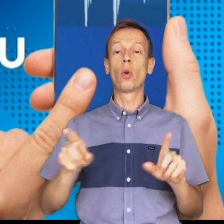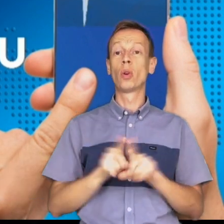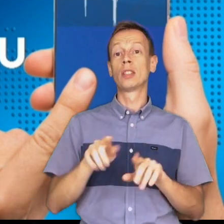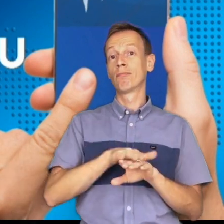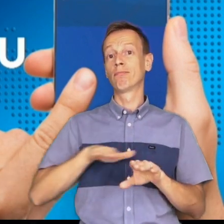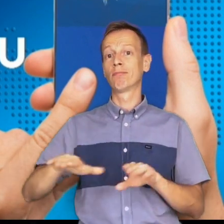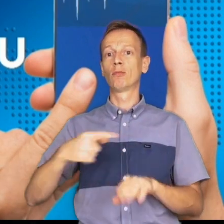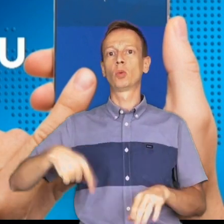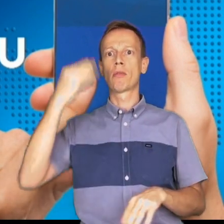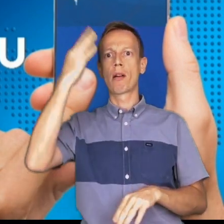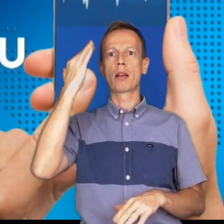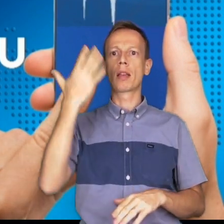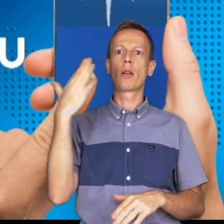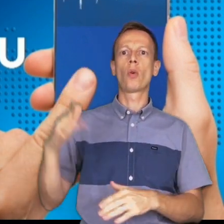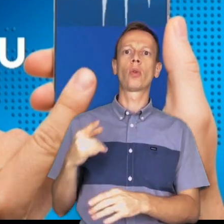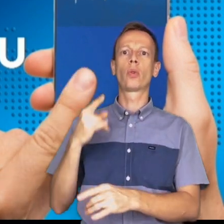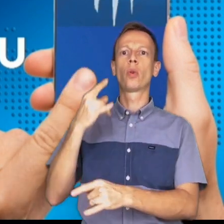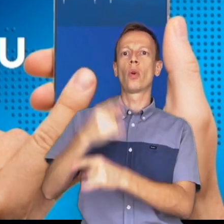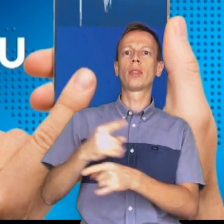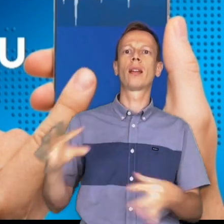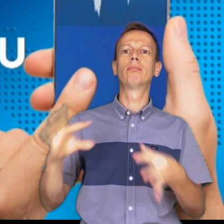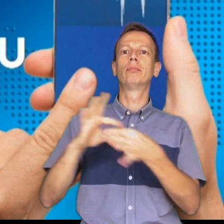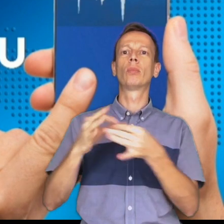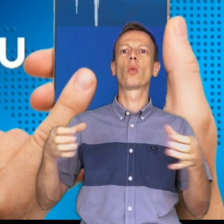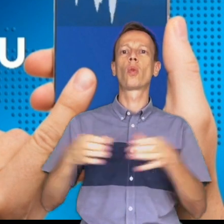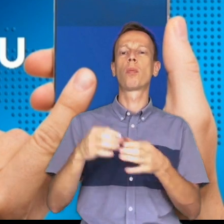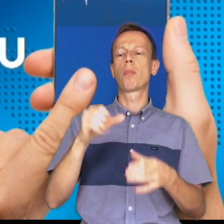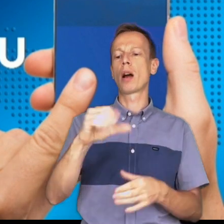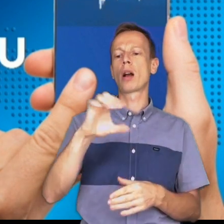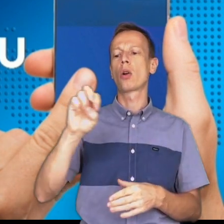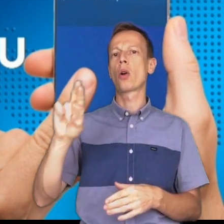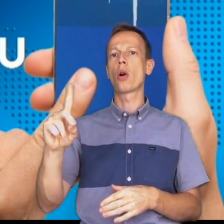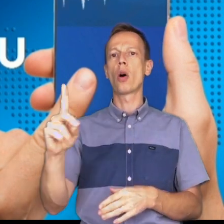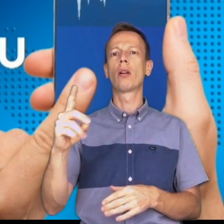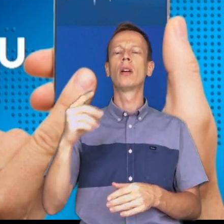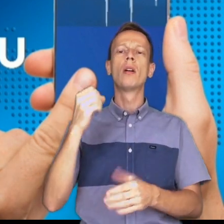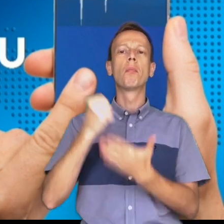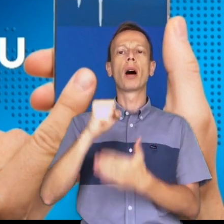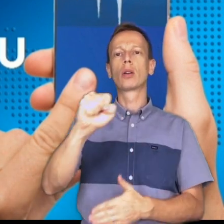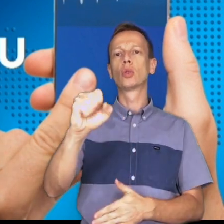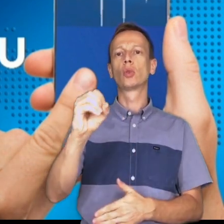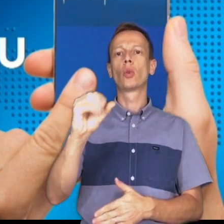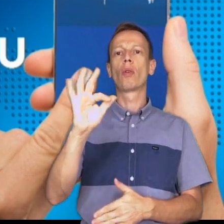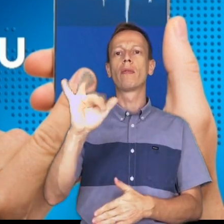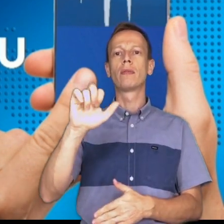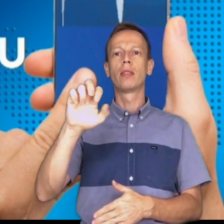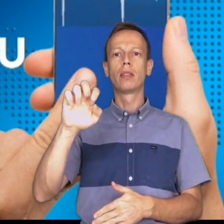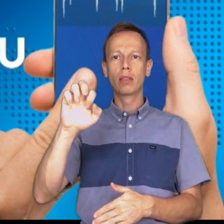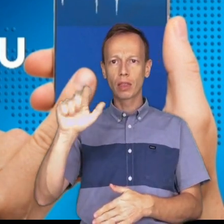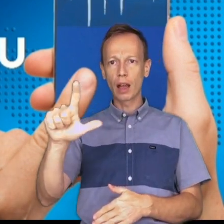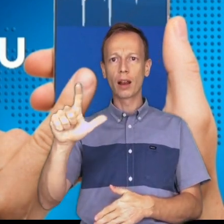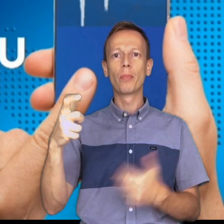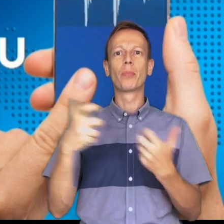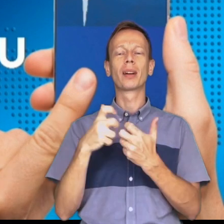pour les hôtels qui dépendent du groupe Accor, les Sofitel, puisque depuis la réouverture des frontières,